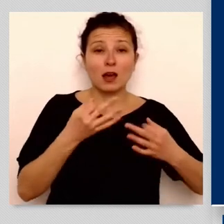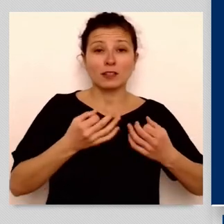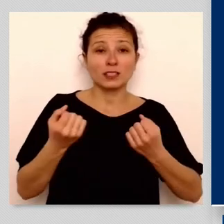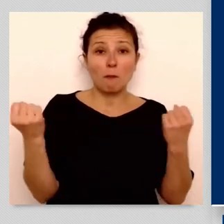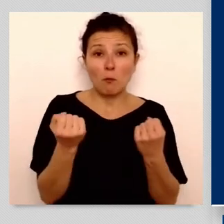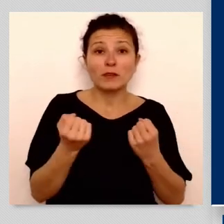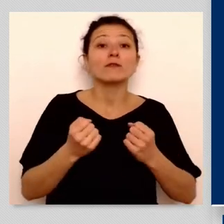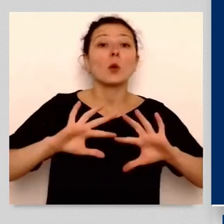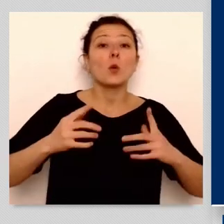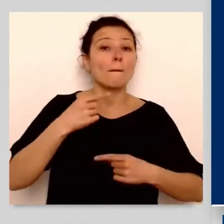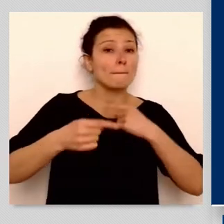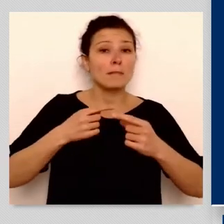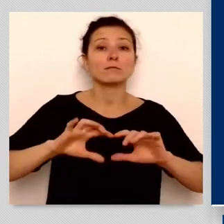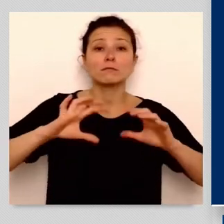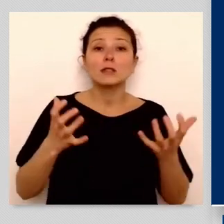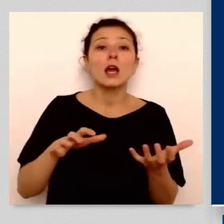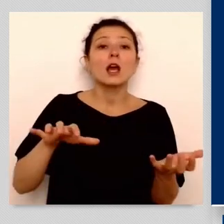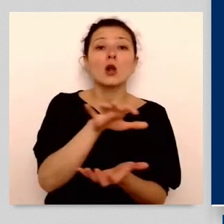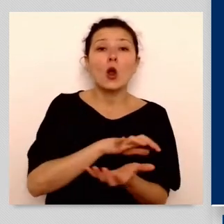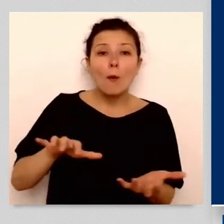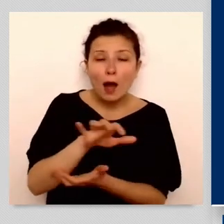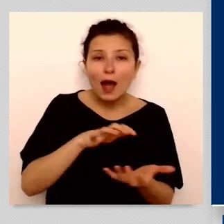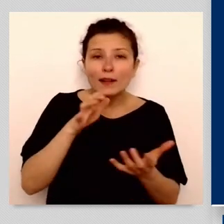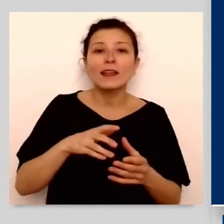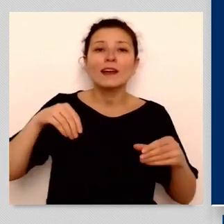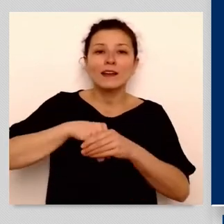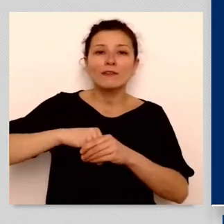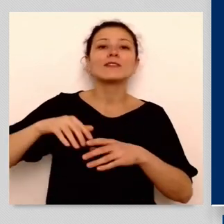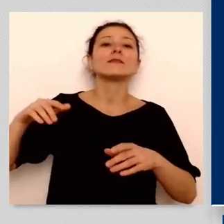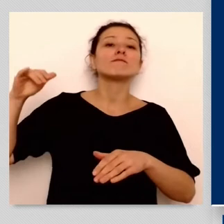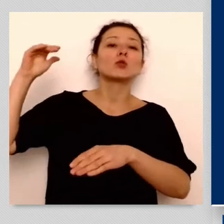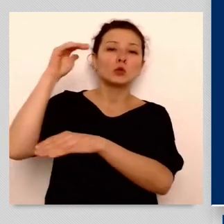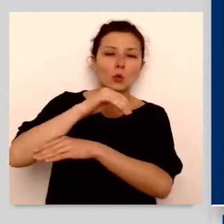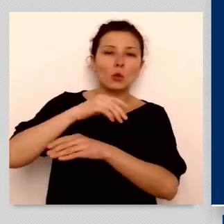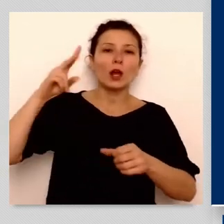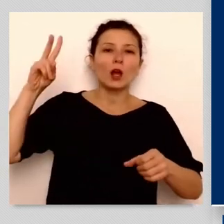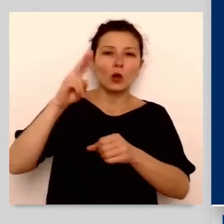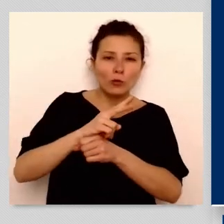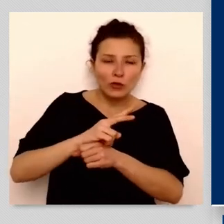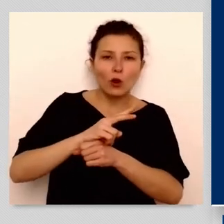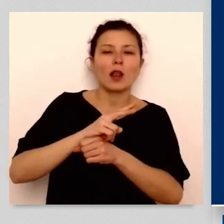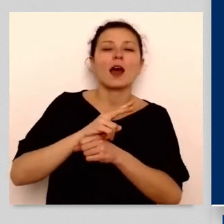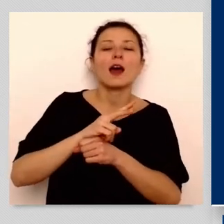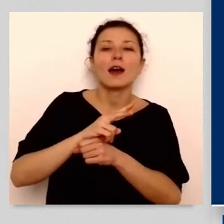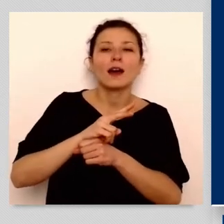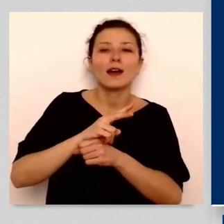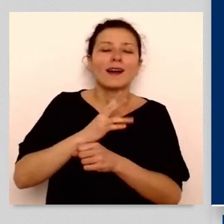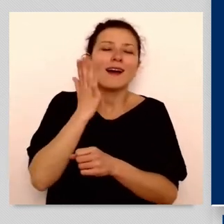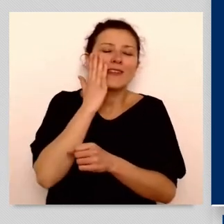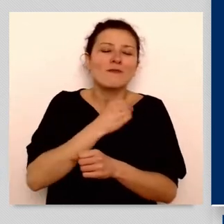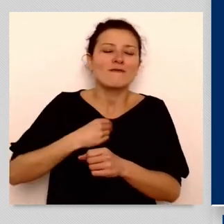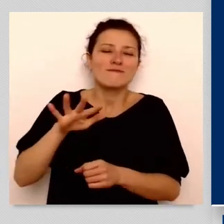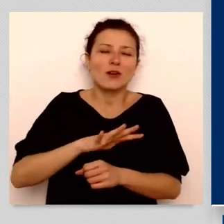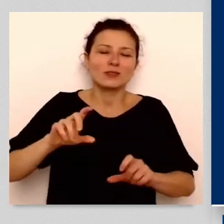globalnym procesie pod auspicjami konwencji klimatycznej. Bliżej naszego podwórka oczywiście nieustannie trwają